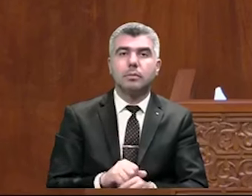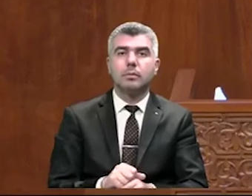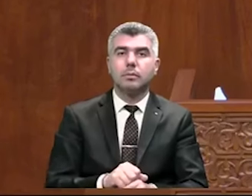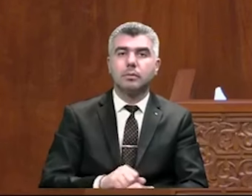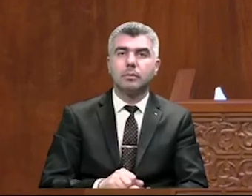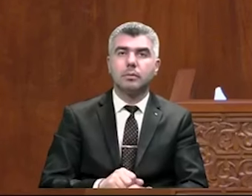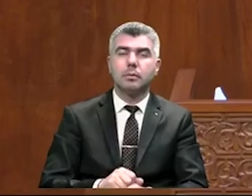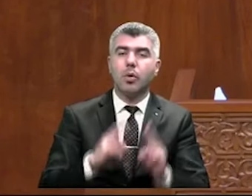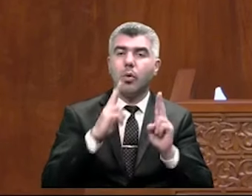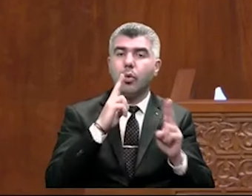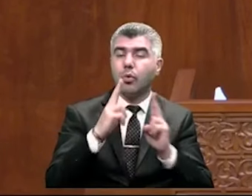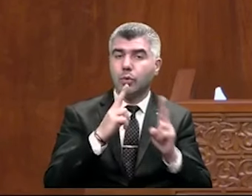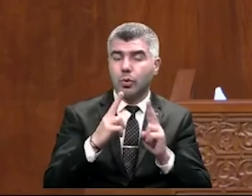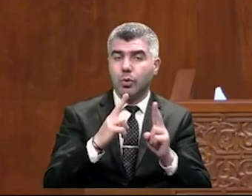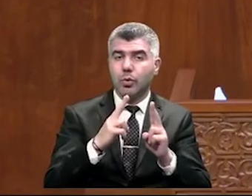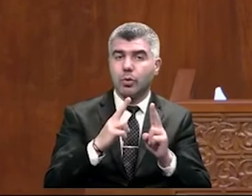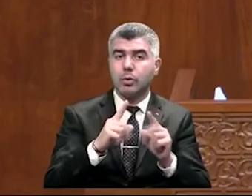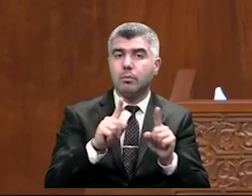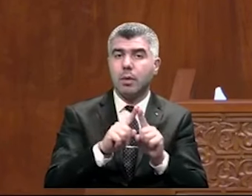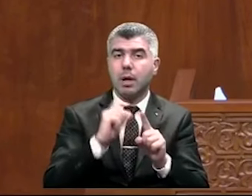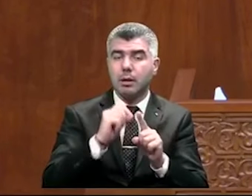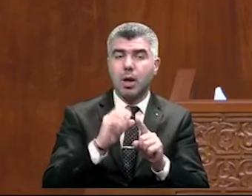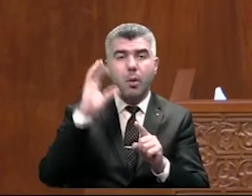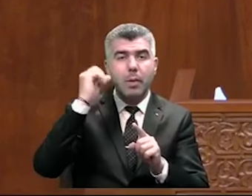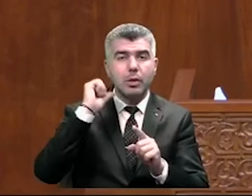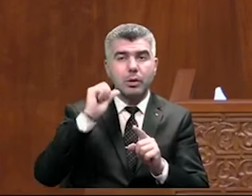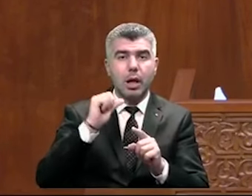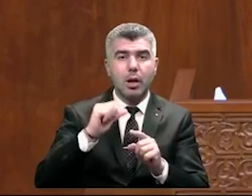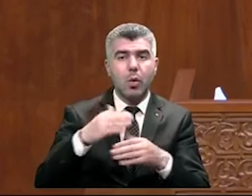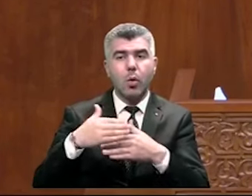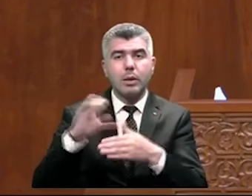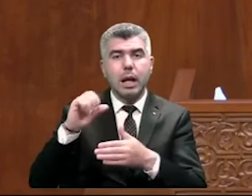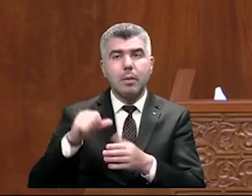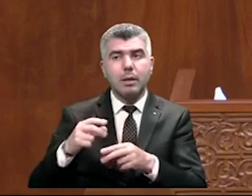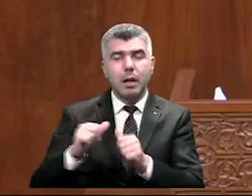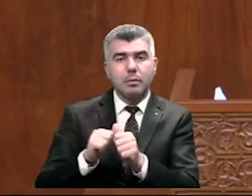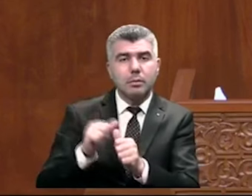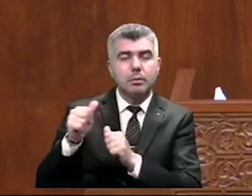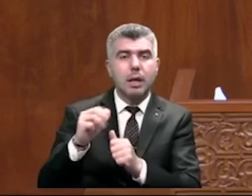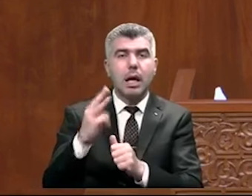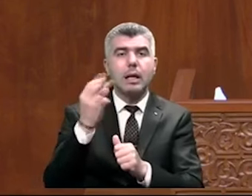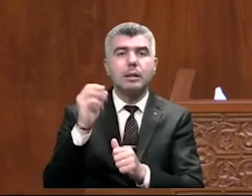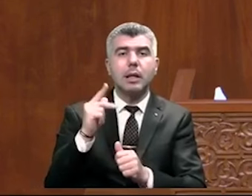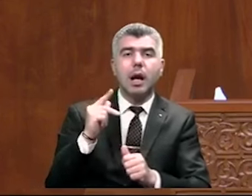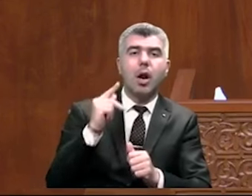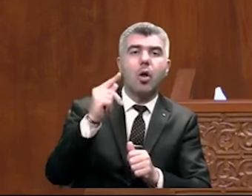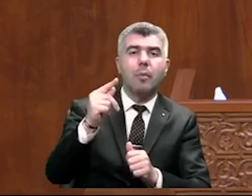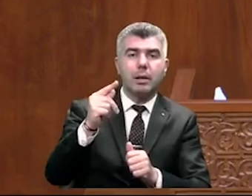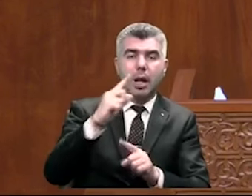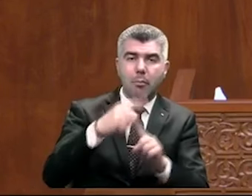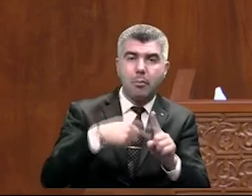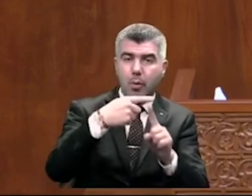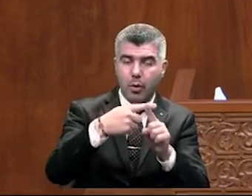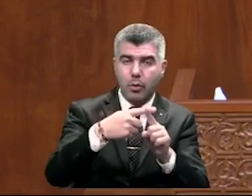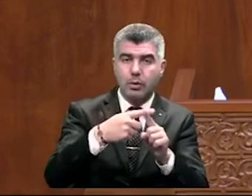بطريق السيار ما بين تمليل وبرشيد اللي انطلق مؤخرا اللي عنده الطول ديال 30 ر زياده